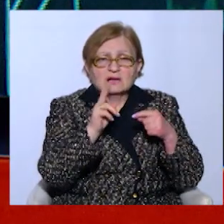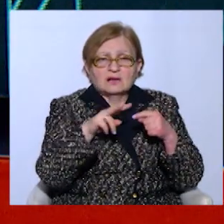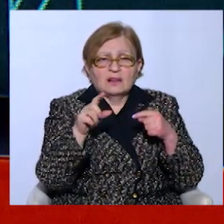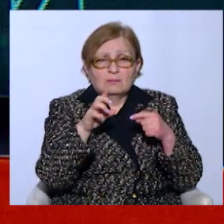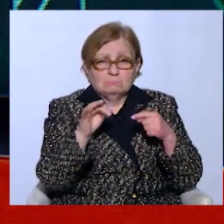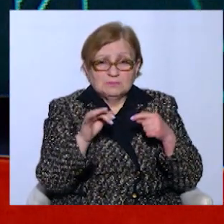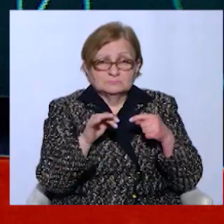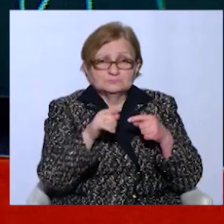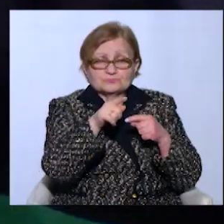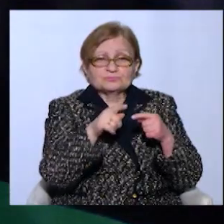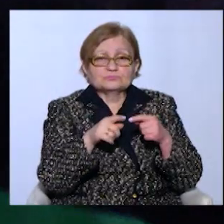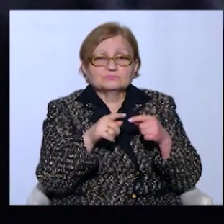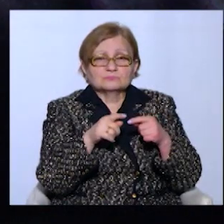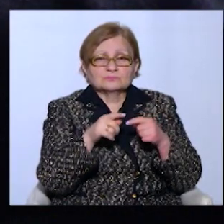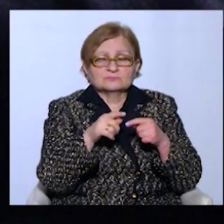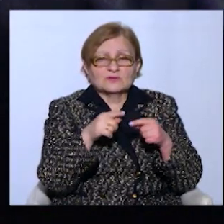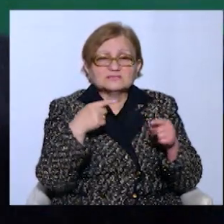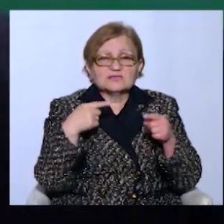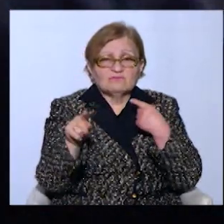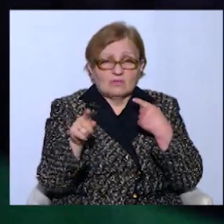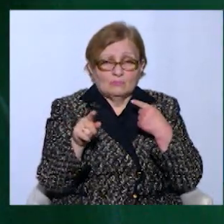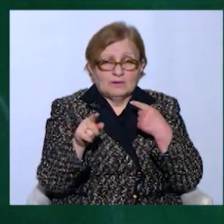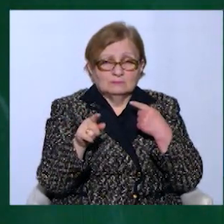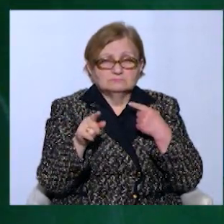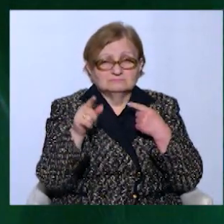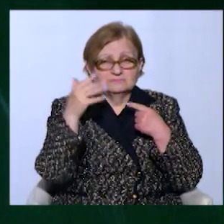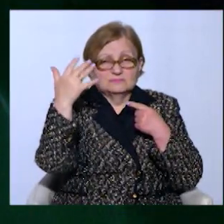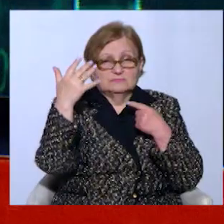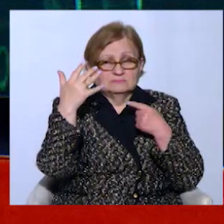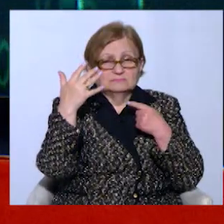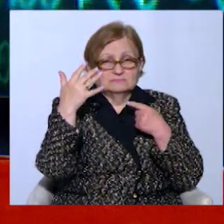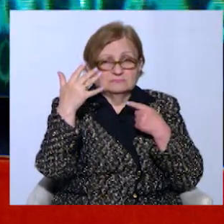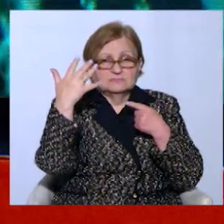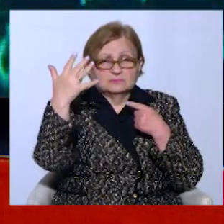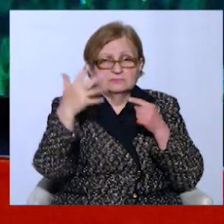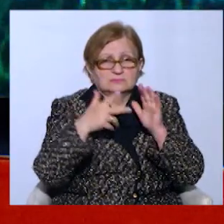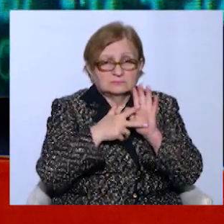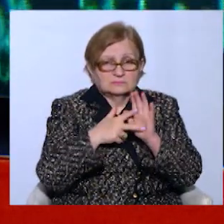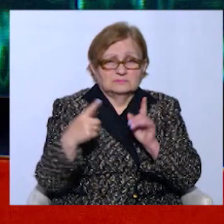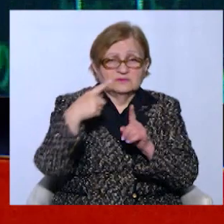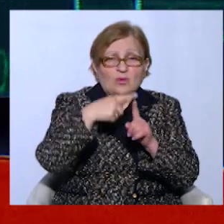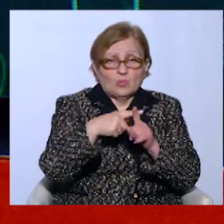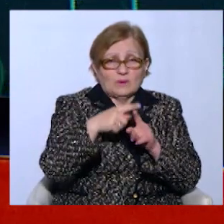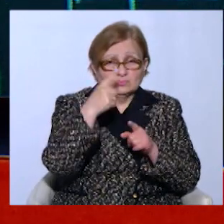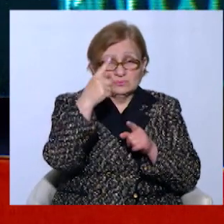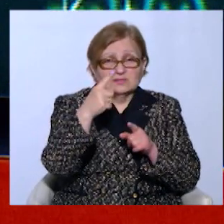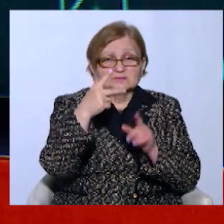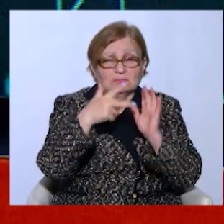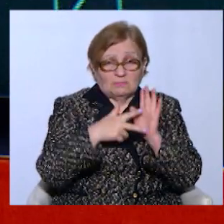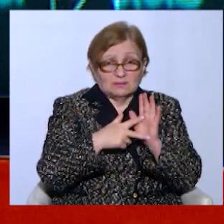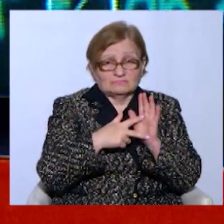უდრის სხვაობას. აი სხვაობა. სხვაობა 5/8 დამატებული